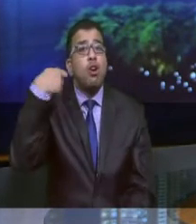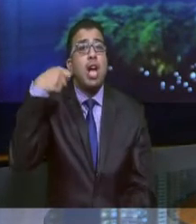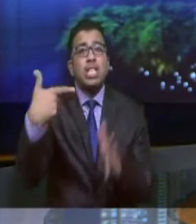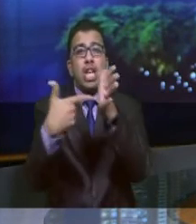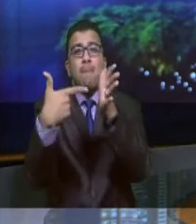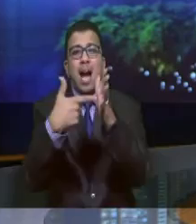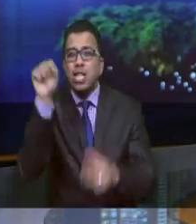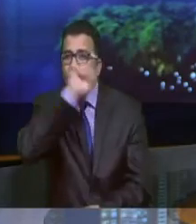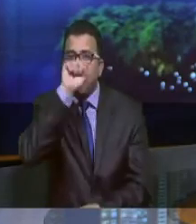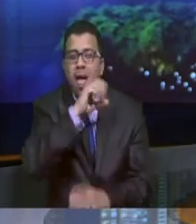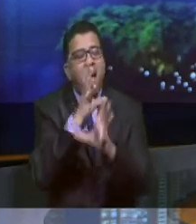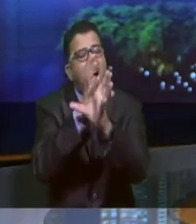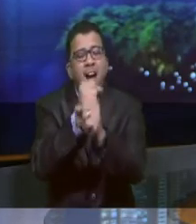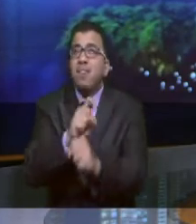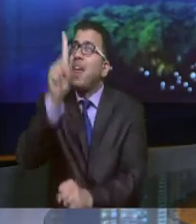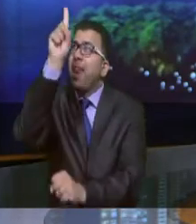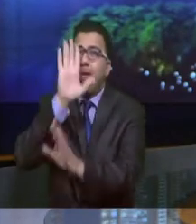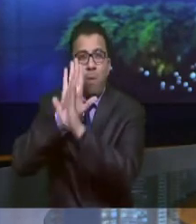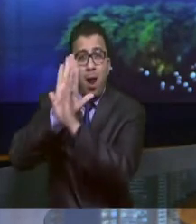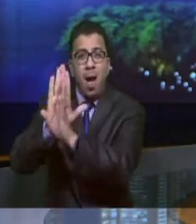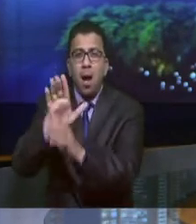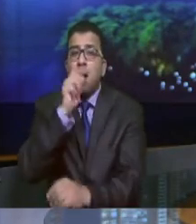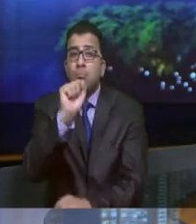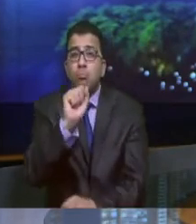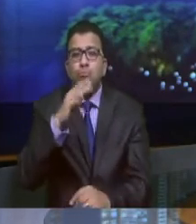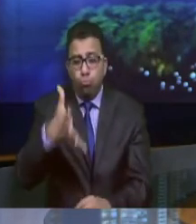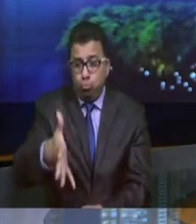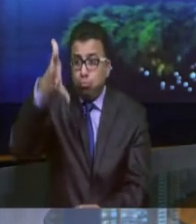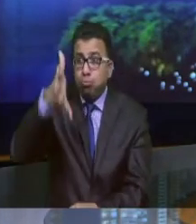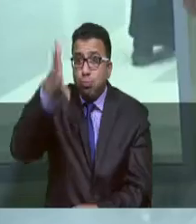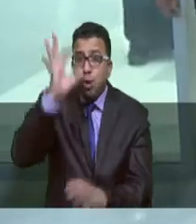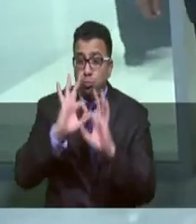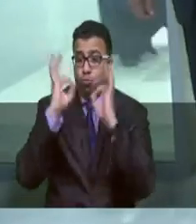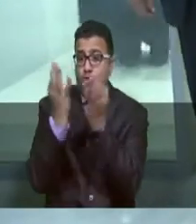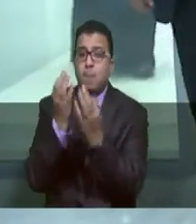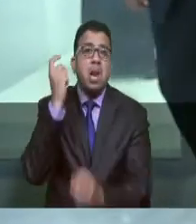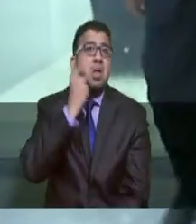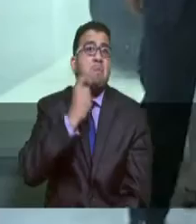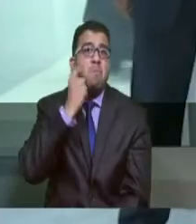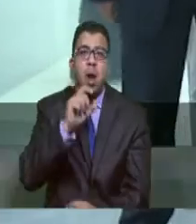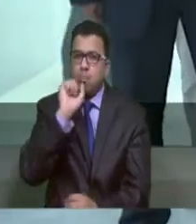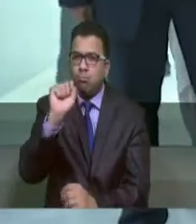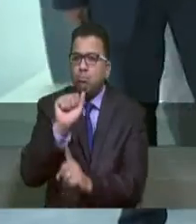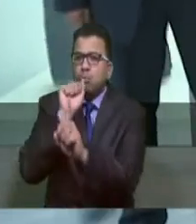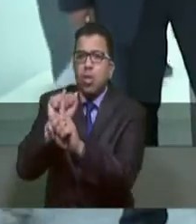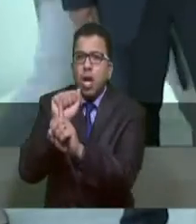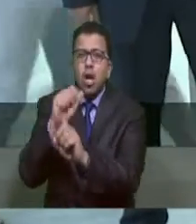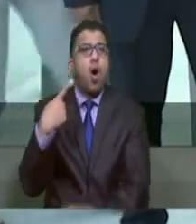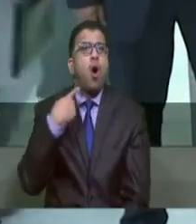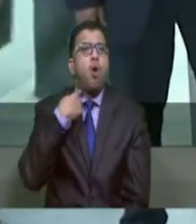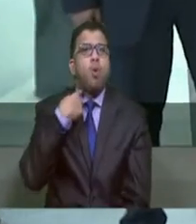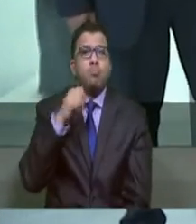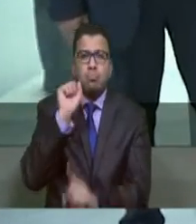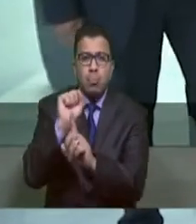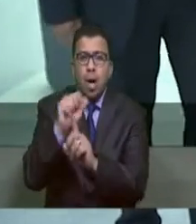رئيس جامعة الشارقة حفظه الله ورعاه على تأهيل الأجيال من المجتمع الإماراتي لتتخصص في هذه العلوم،